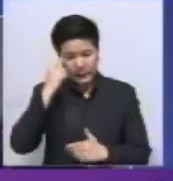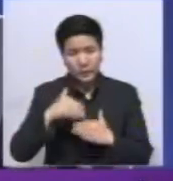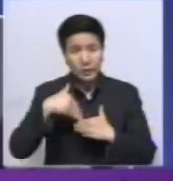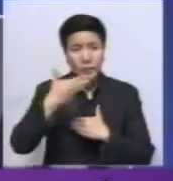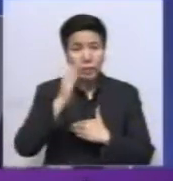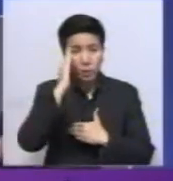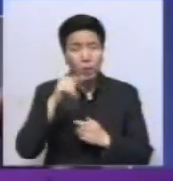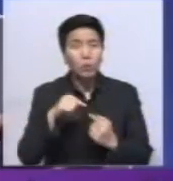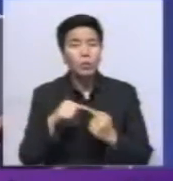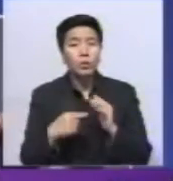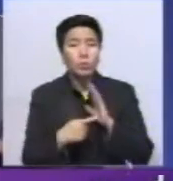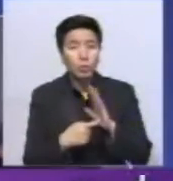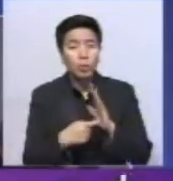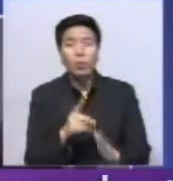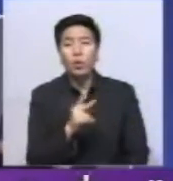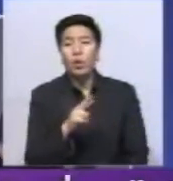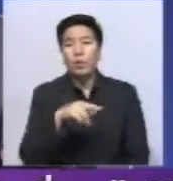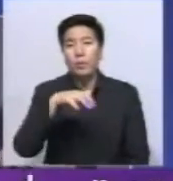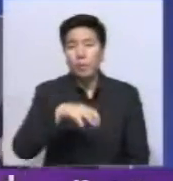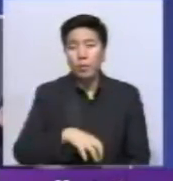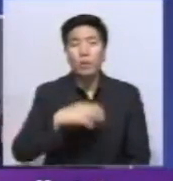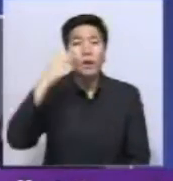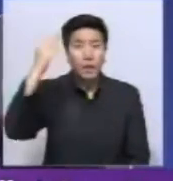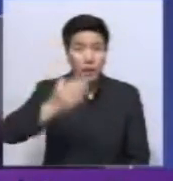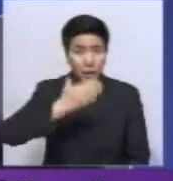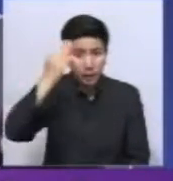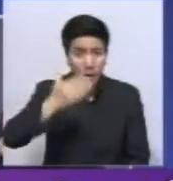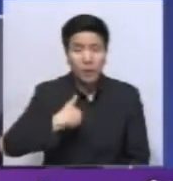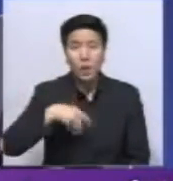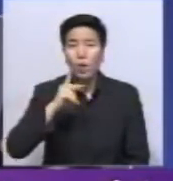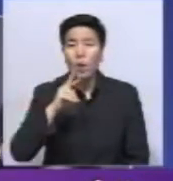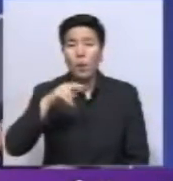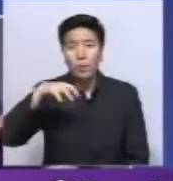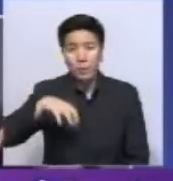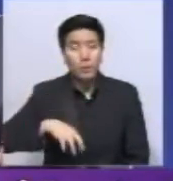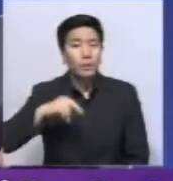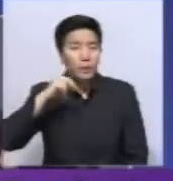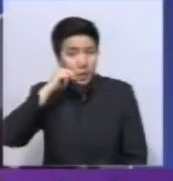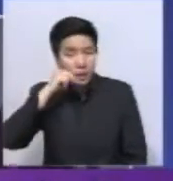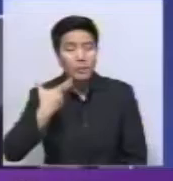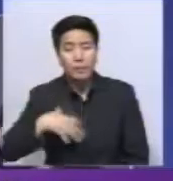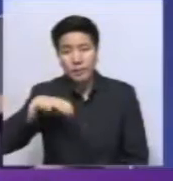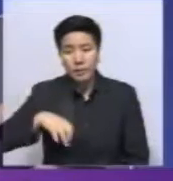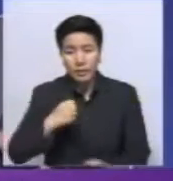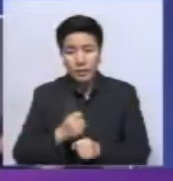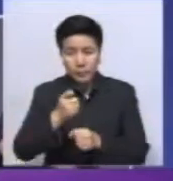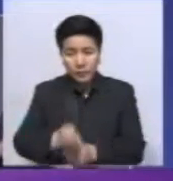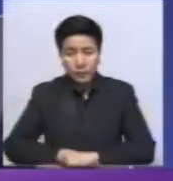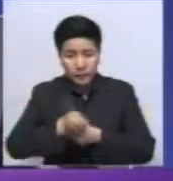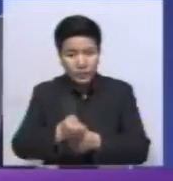ได้แก่กรมอุตุนิยมวิทยากรมชลประทานกรมทรัพยากรน้ำและสถาบันสารสนเทศทรัพยากรน้ำและการเกษตรเป็